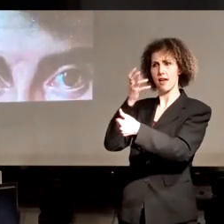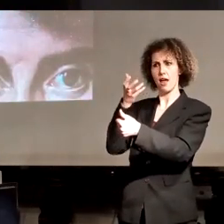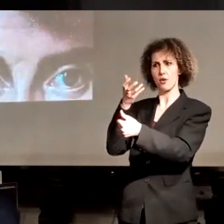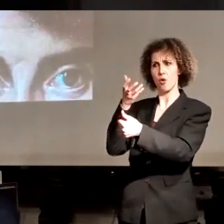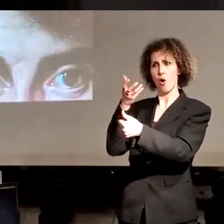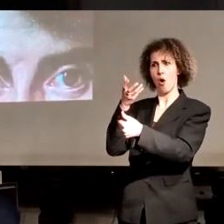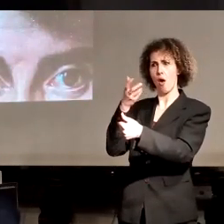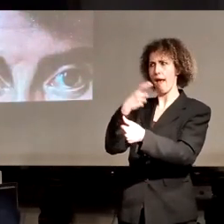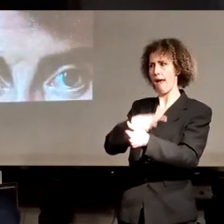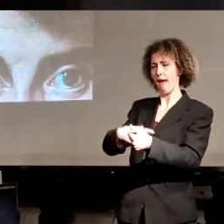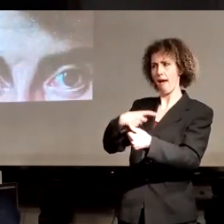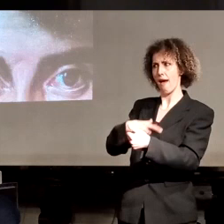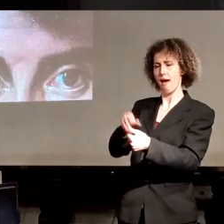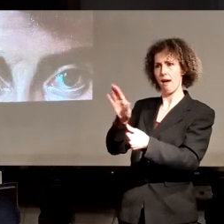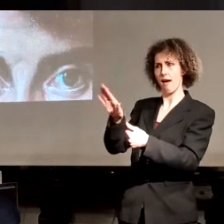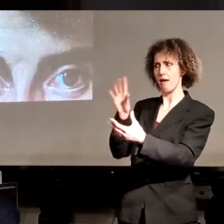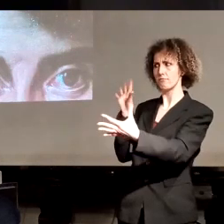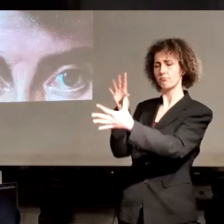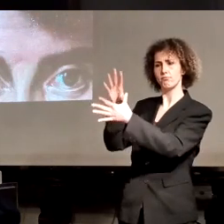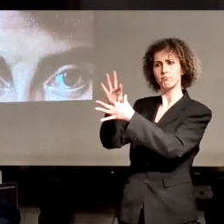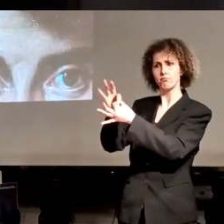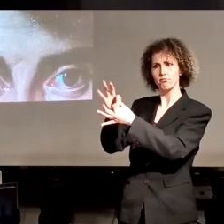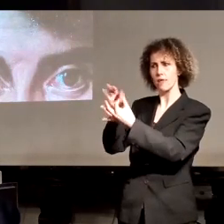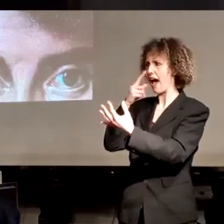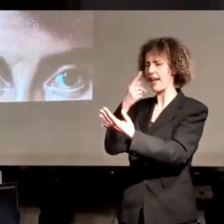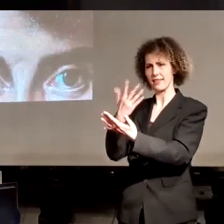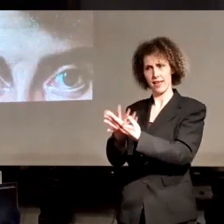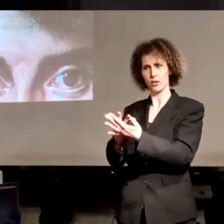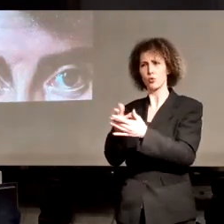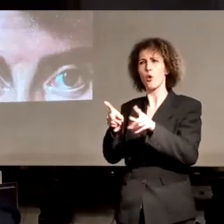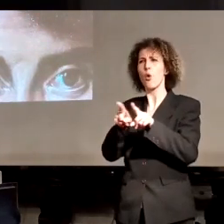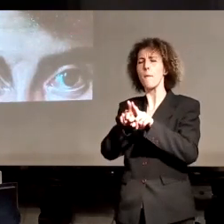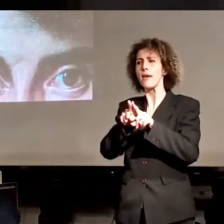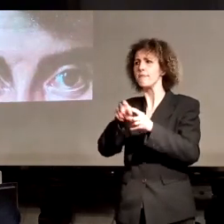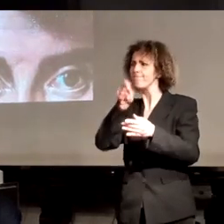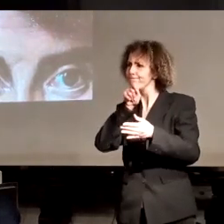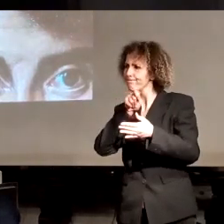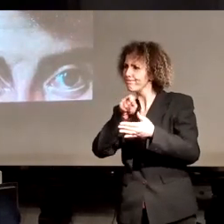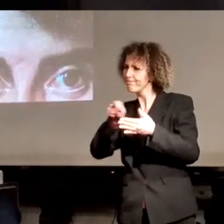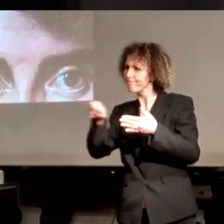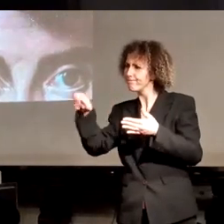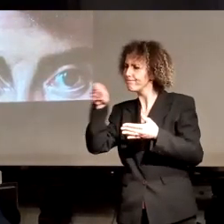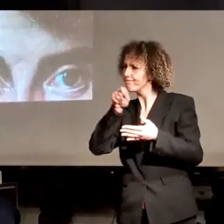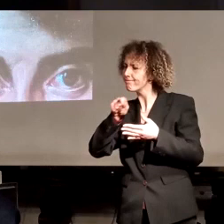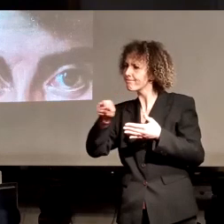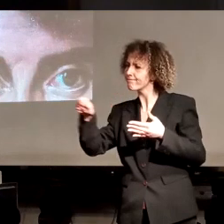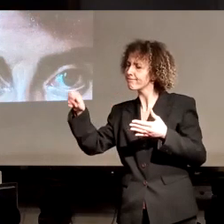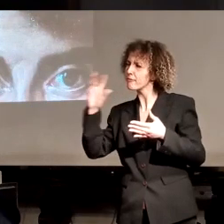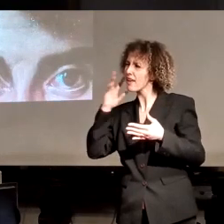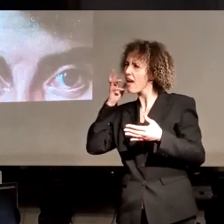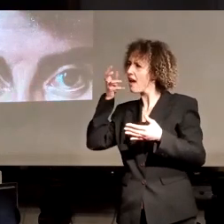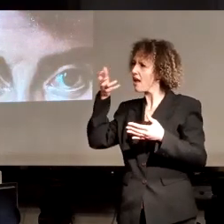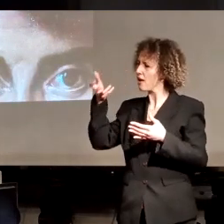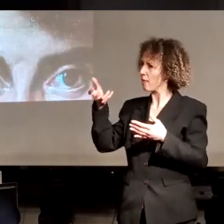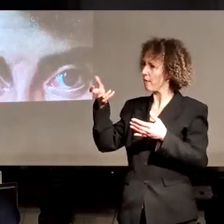della creatura che mi stava di fronte sembrava anzi rafforzarne la sconcertante anormalità che al tempo